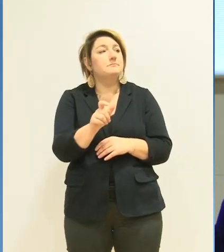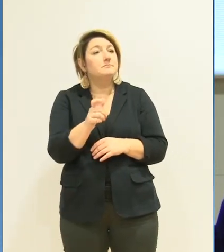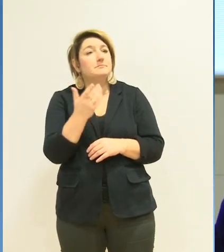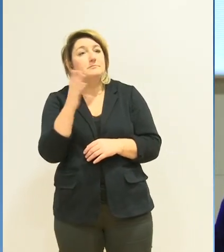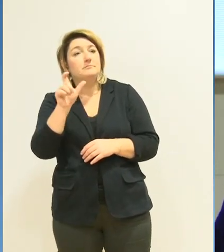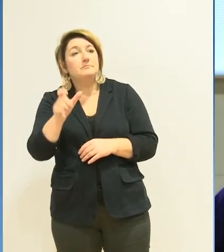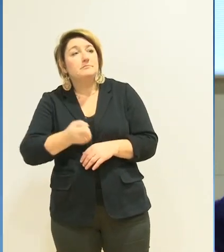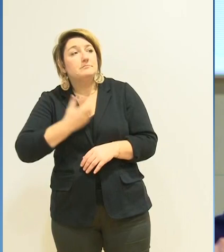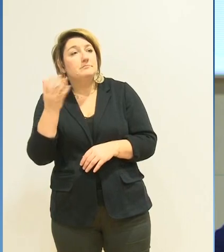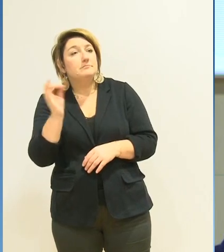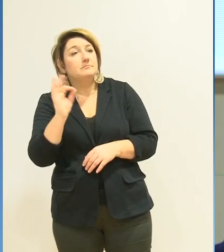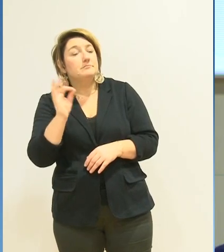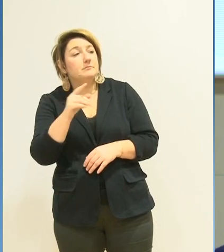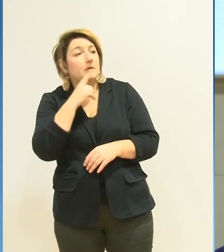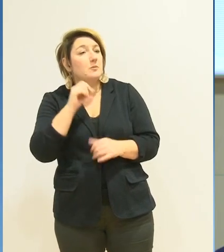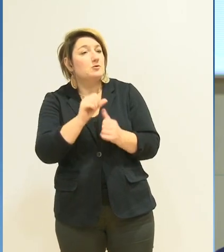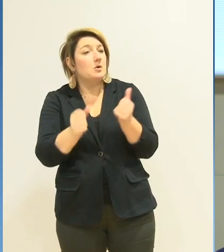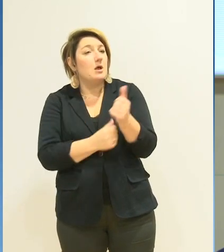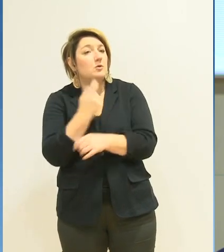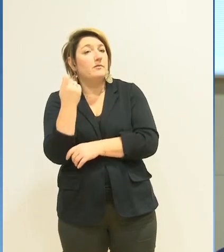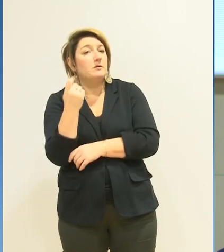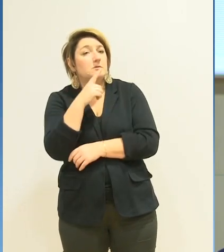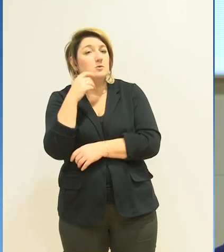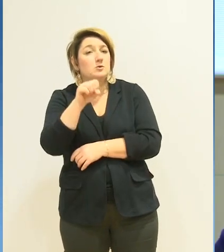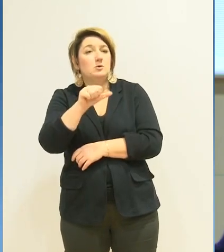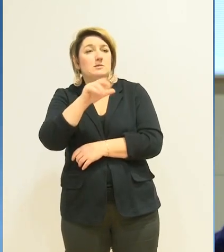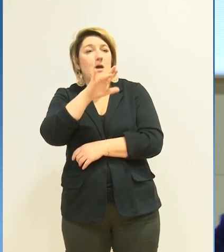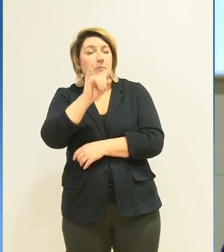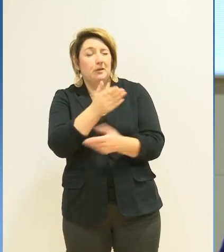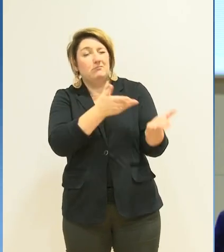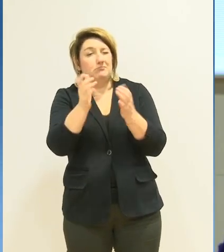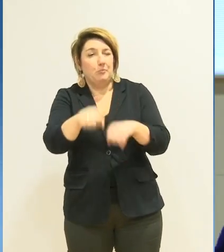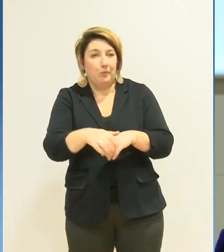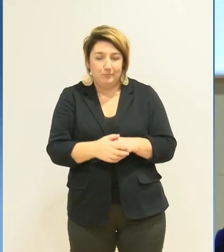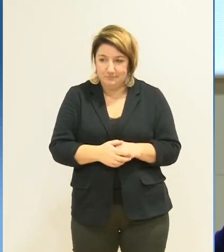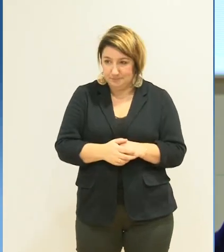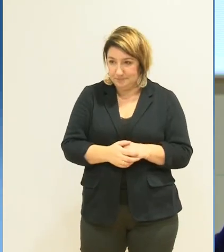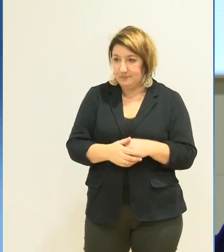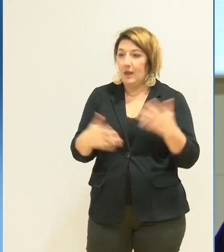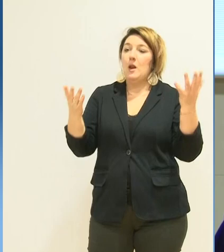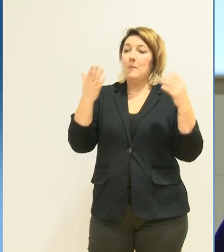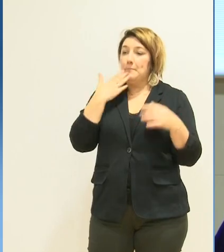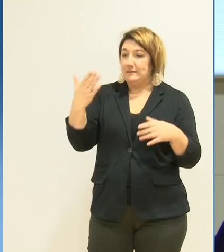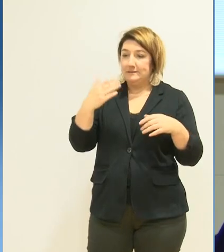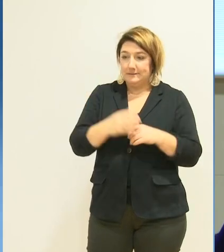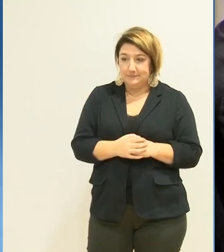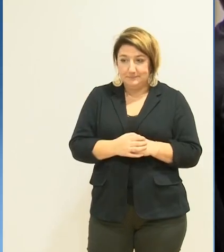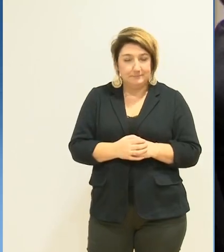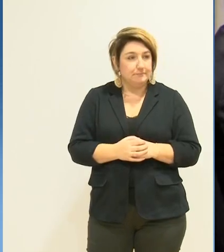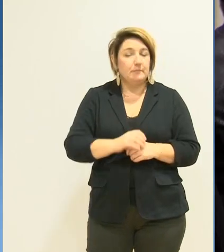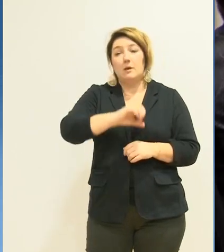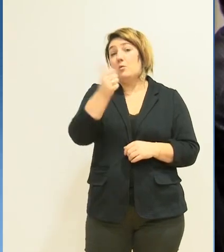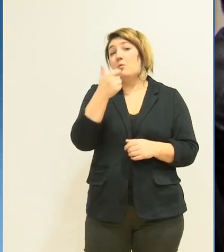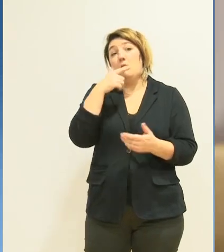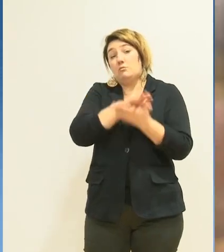d'autres demandes d'intervention sur les finances le ca brive vous avez la parole alors merci je voudrais déjà m'excuser par